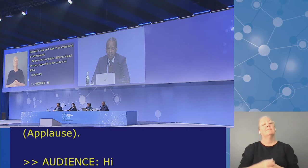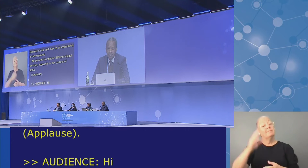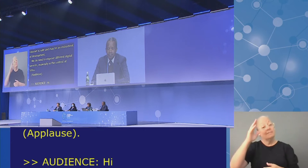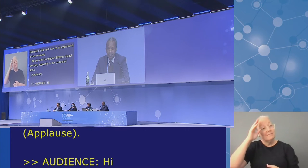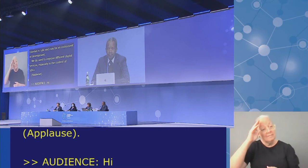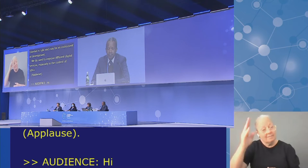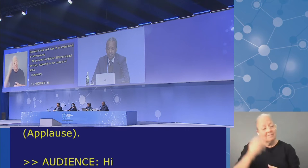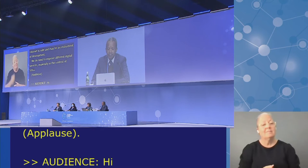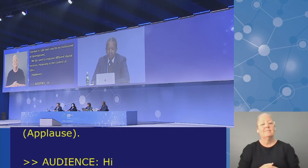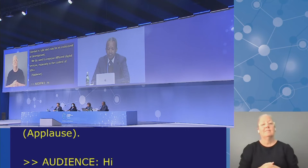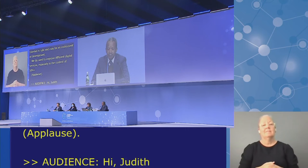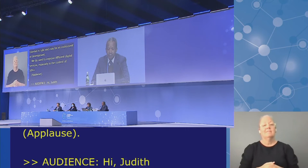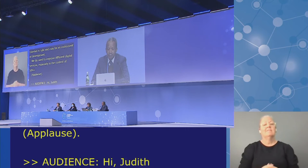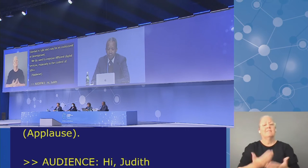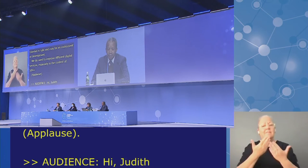Здравствуйте.